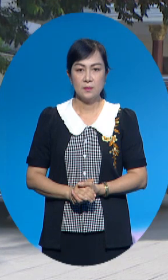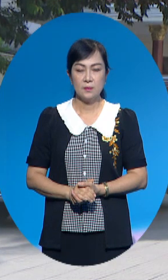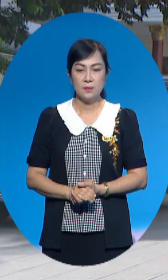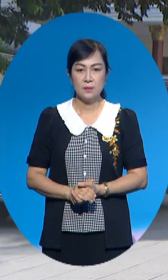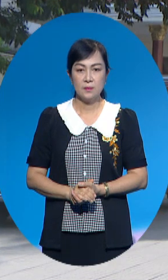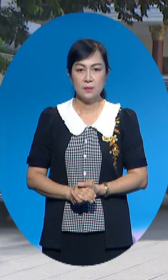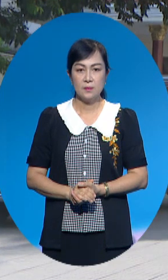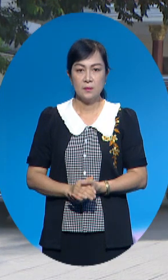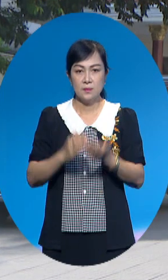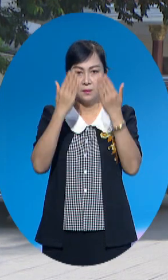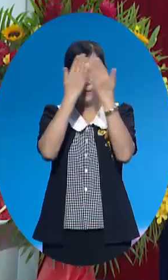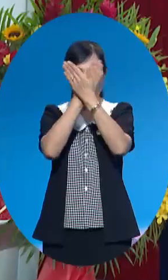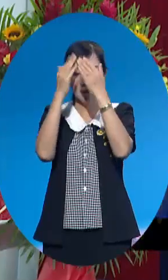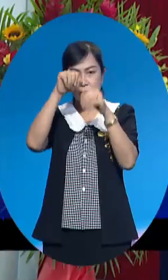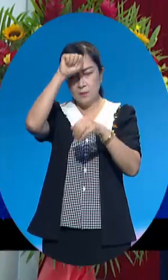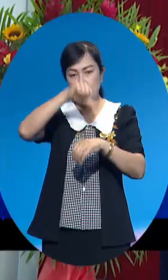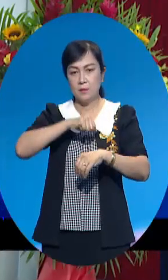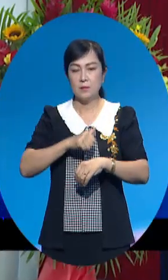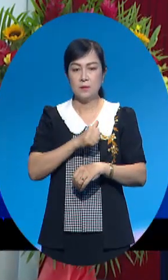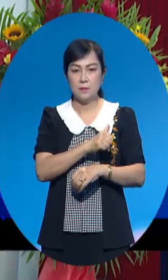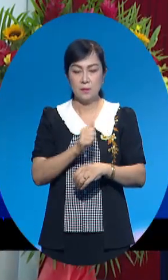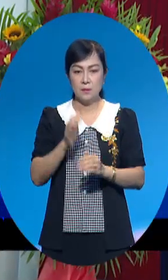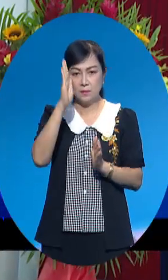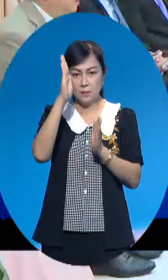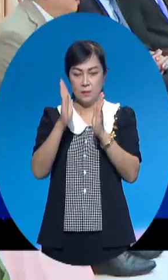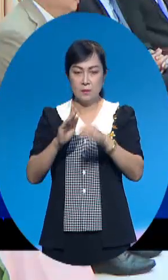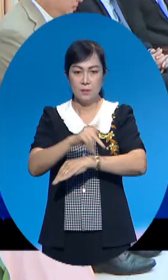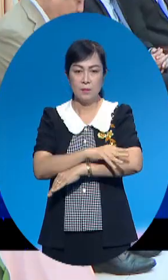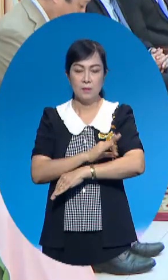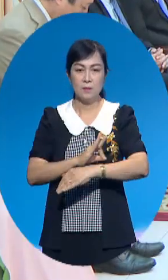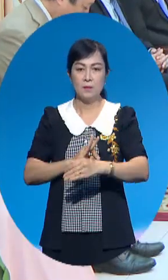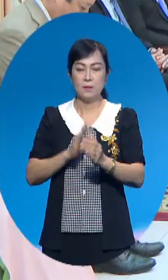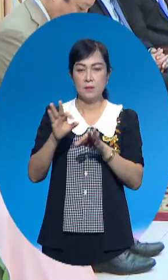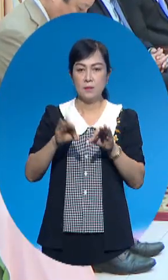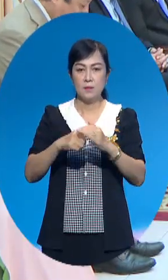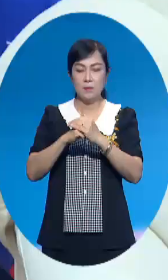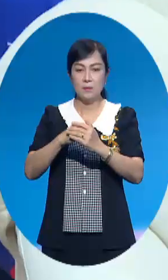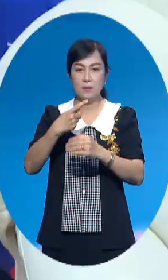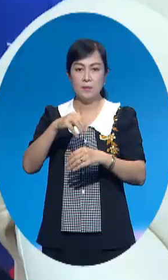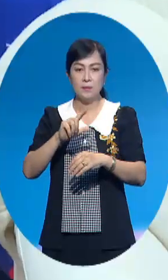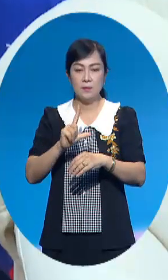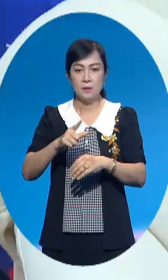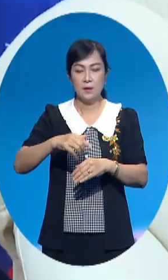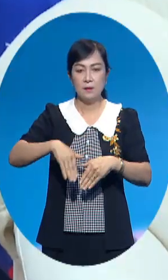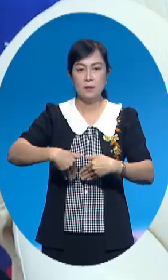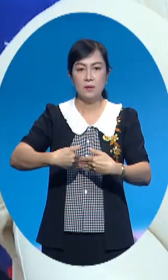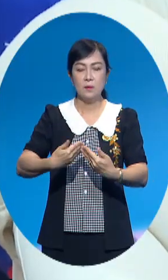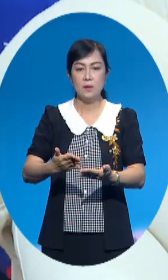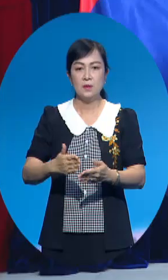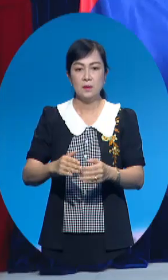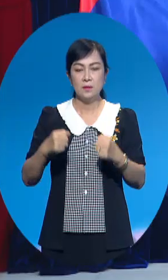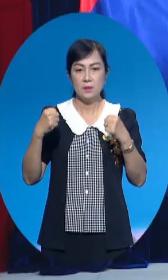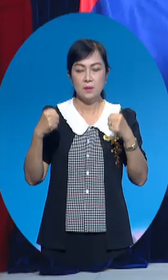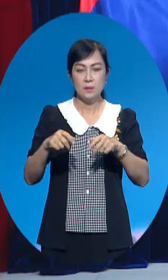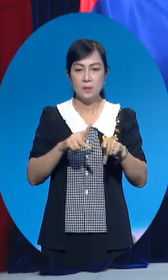2023 Thay mặt Đảng bộ chính quyền và nhân dân thành phố Phó Bí thư Thành ủy Thành phố Hồ Chí Minh Nguyễn Phước Lộc đã gửi lời chúc mừng về những